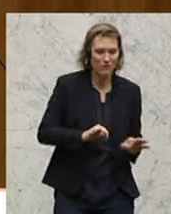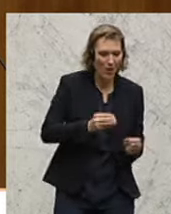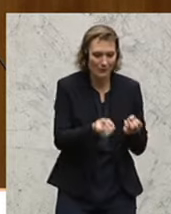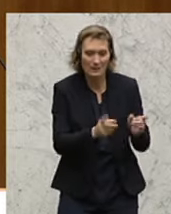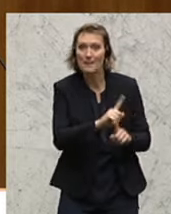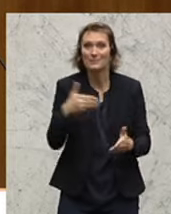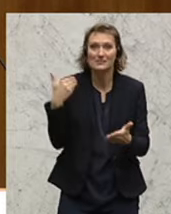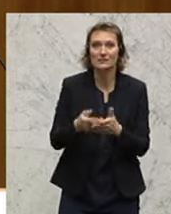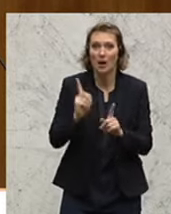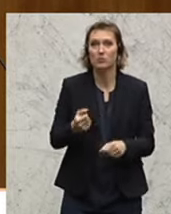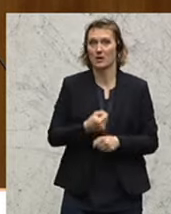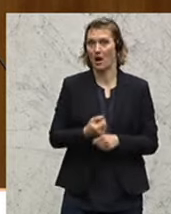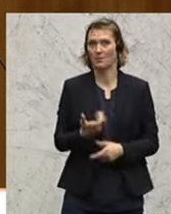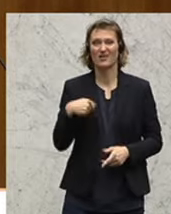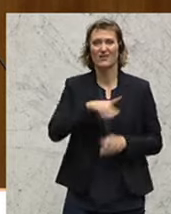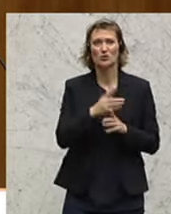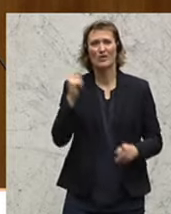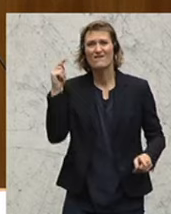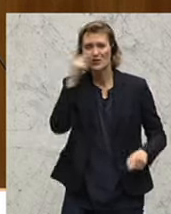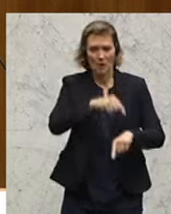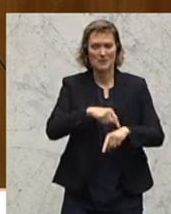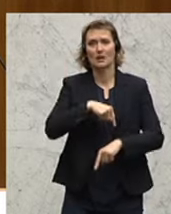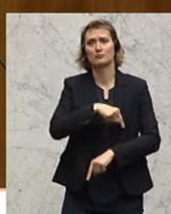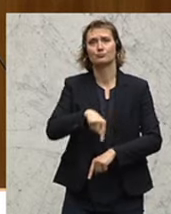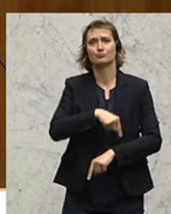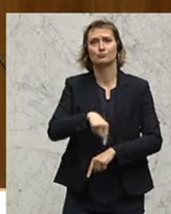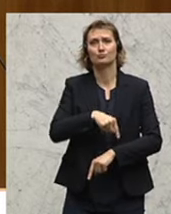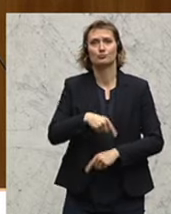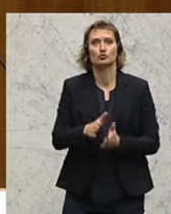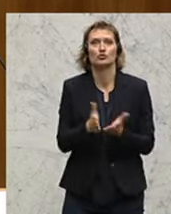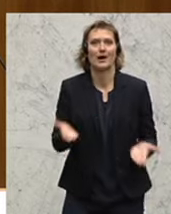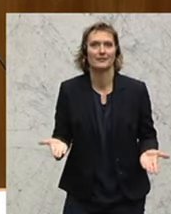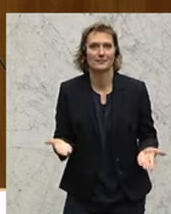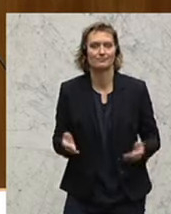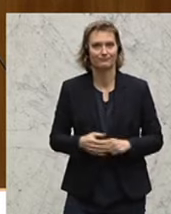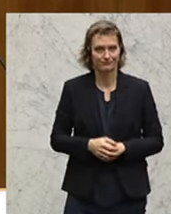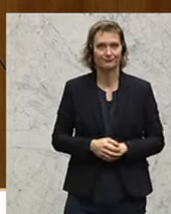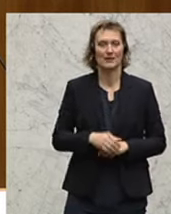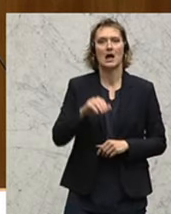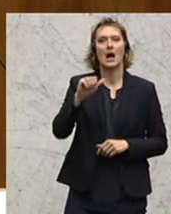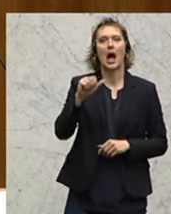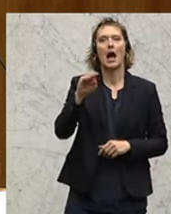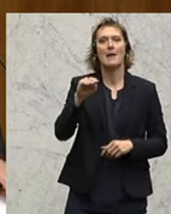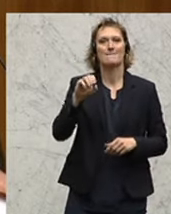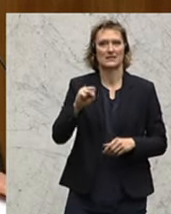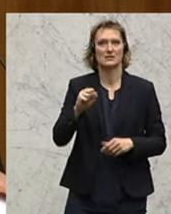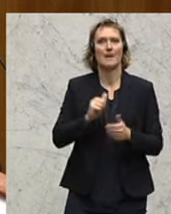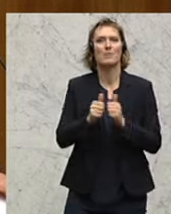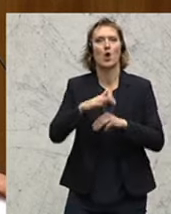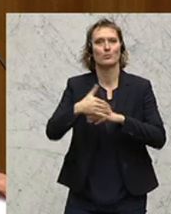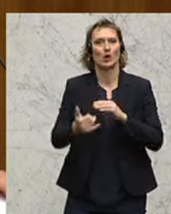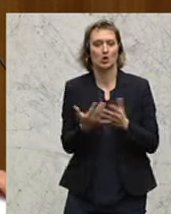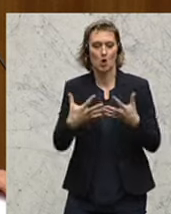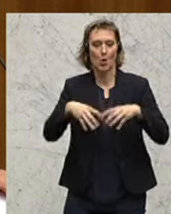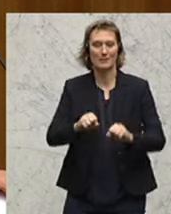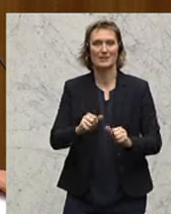Recht zur Erwerbstätigkeit hat. Wir versäumen wertvolle Zeit. Das AMS-Pilotprojekt Kompetenzcheck setzt